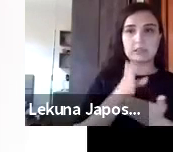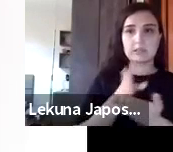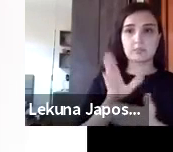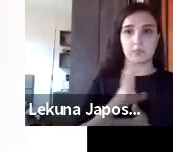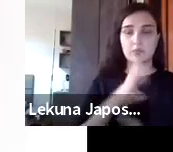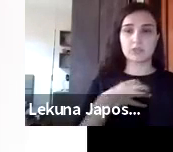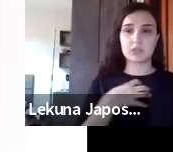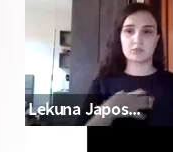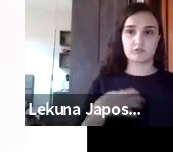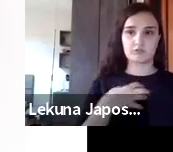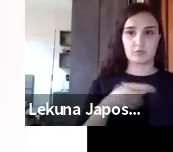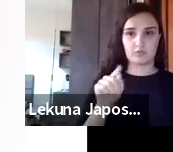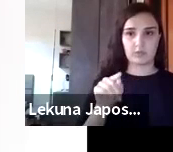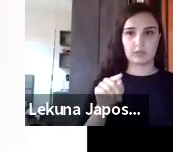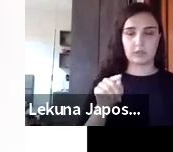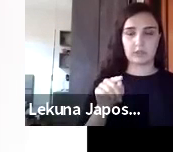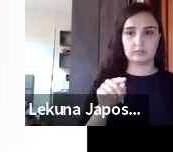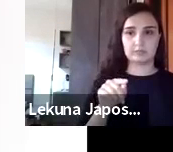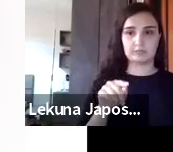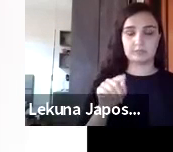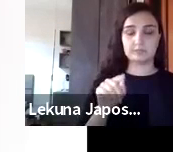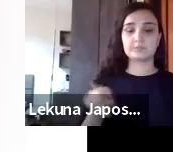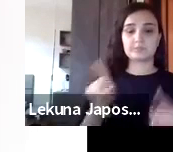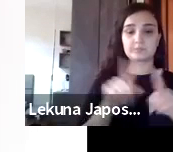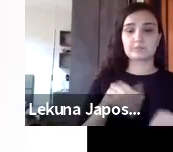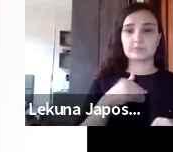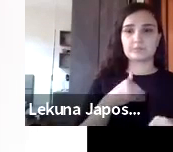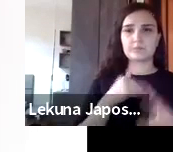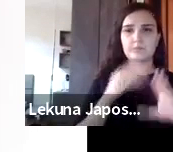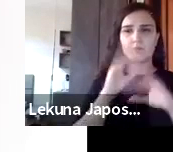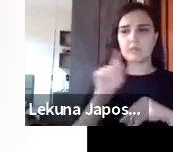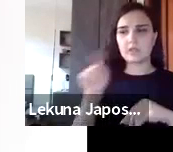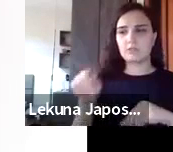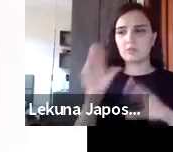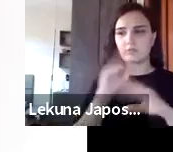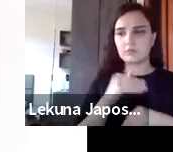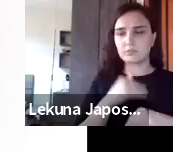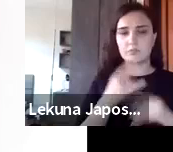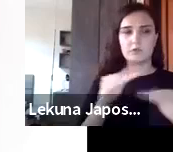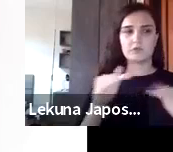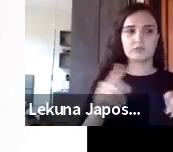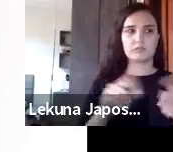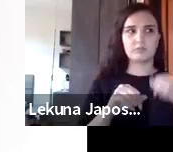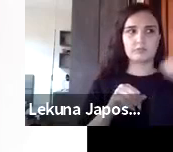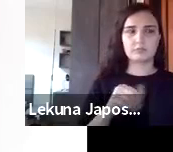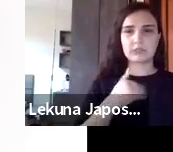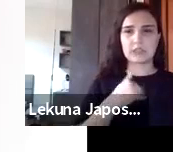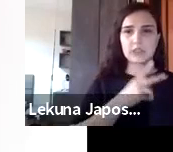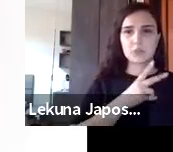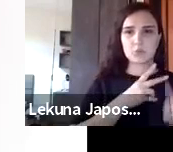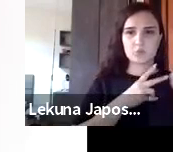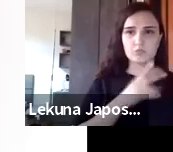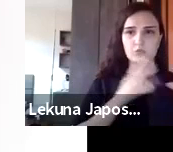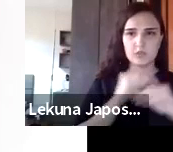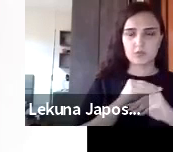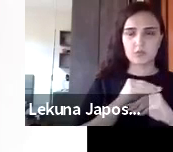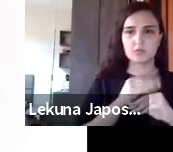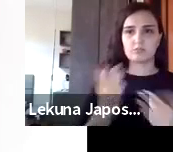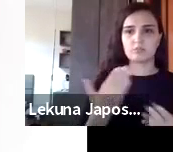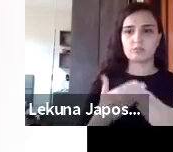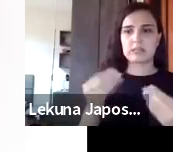მნიშვნელოვანი კომპონენტი, რომ ისიც მინდა მოვასწრო, ისიც მინდა მოვასწრო, ბავშვი მინდა წავიყვანო ინგლისურზეც, არ